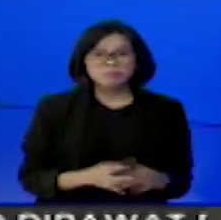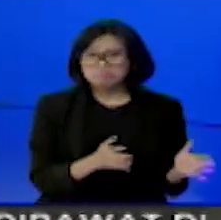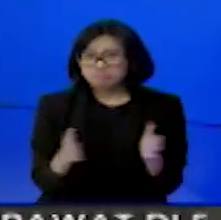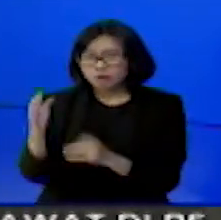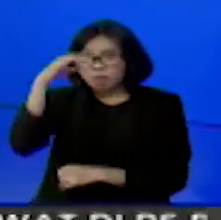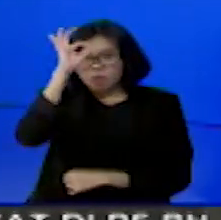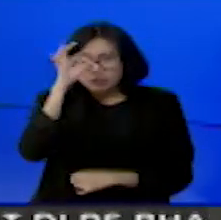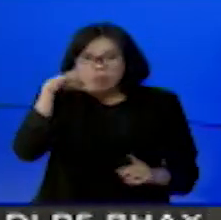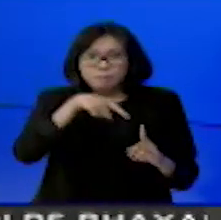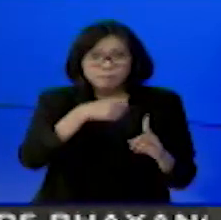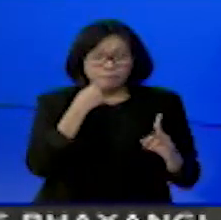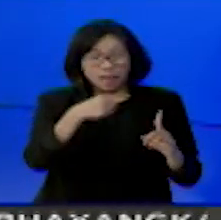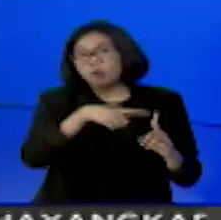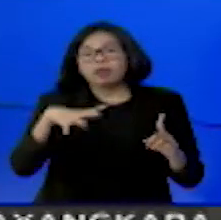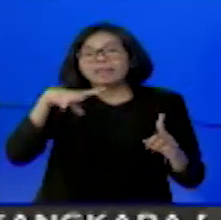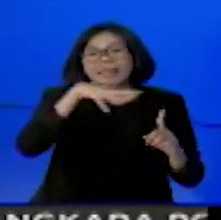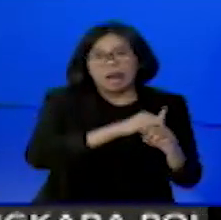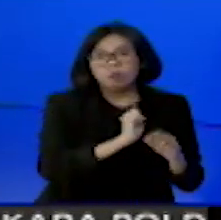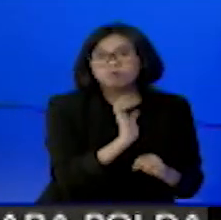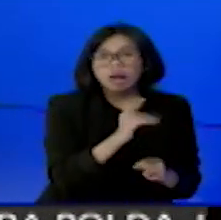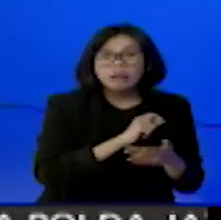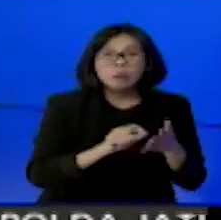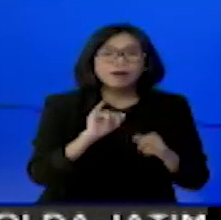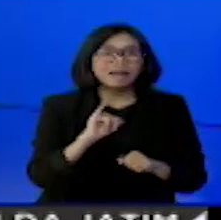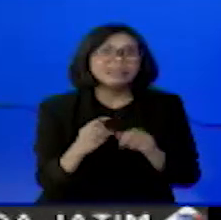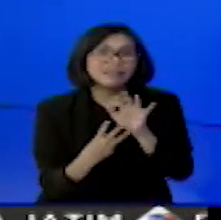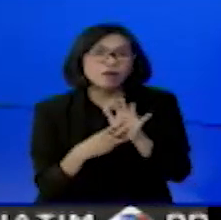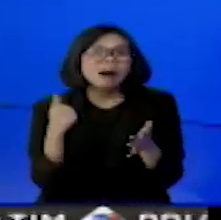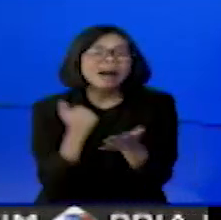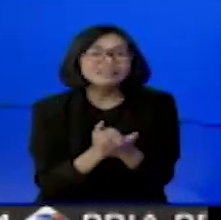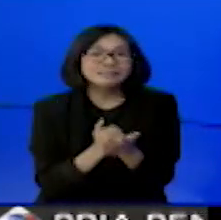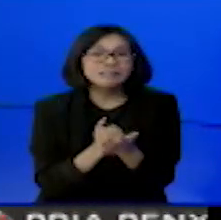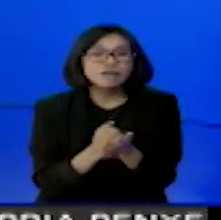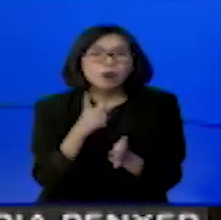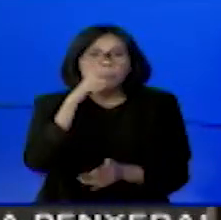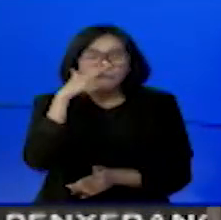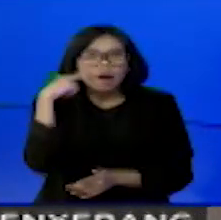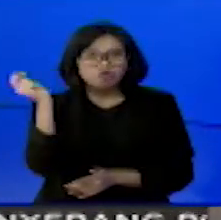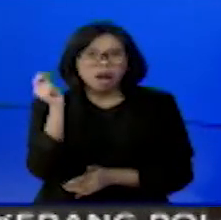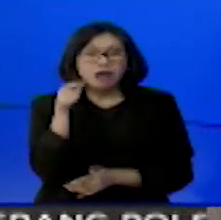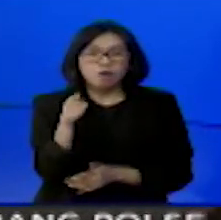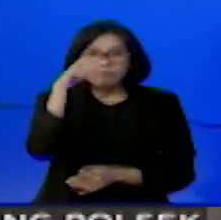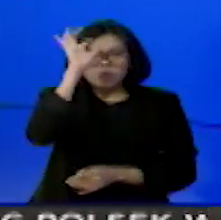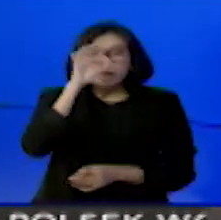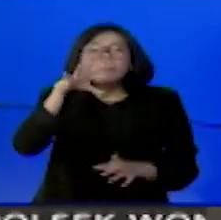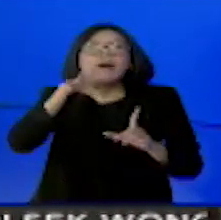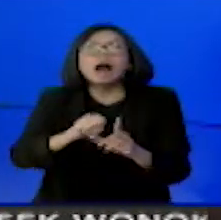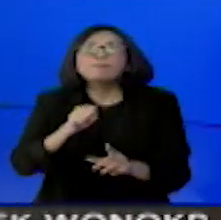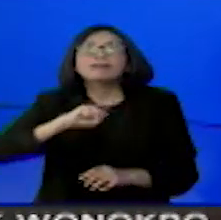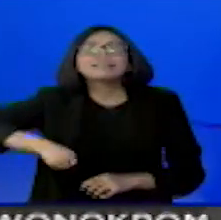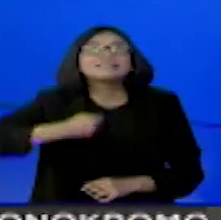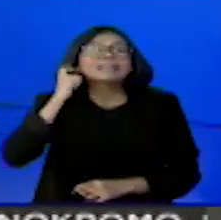Sementara itu, polisi telah mengamankan pelaku penyerangan berinisial IM, warga Sumenep, Madura. Polisi juga mengamankan istri